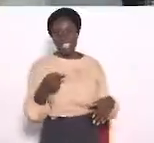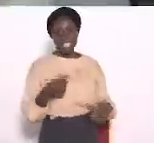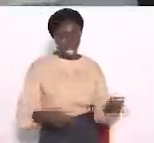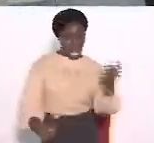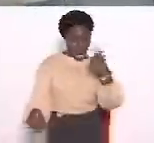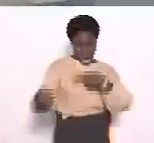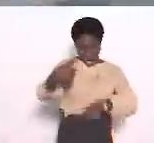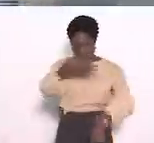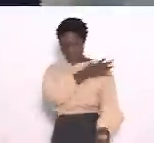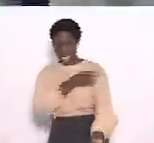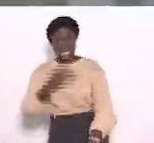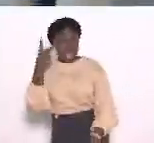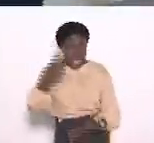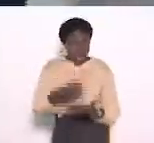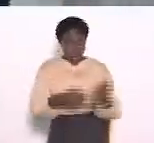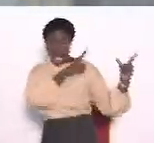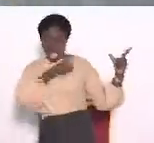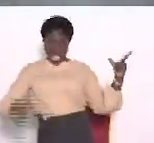what the